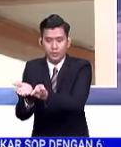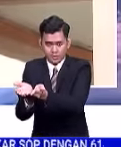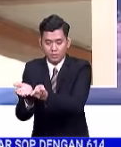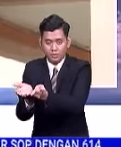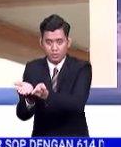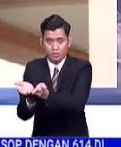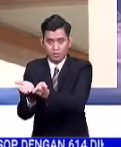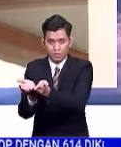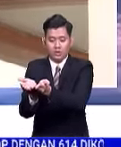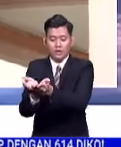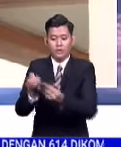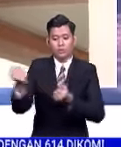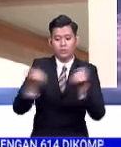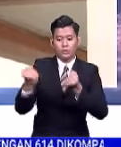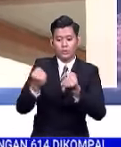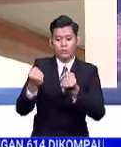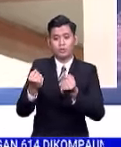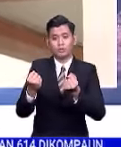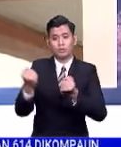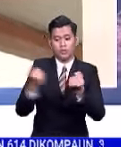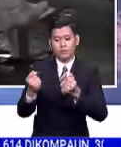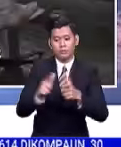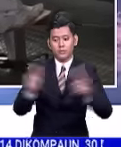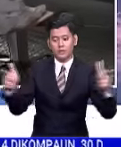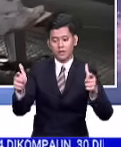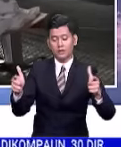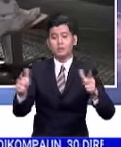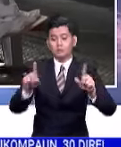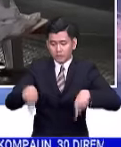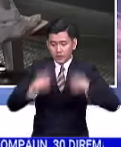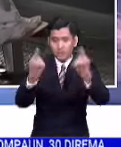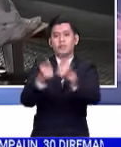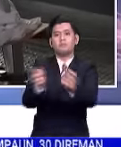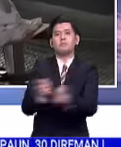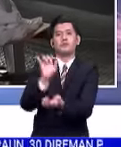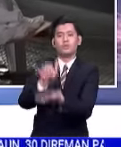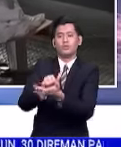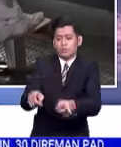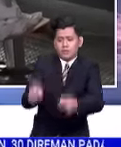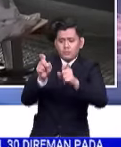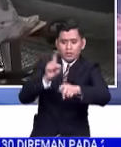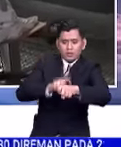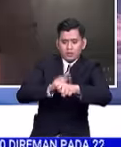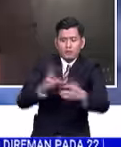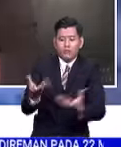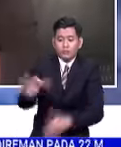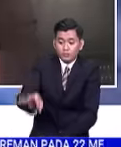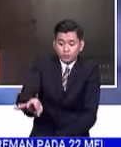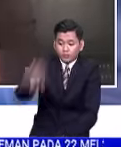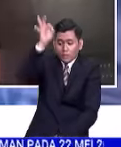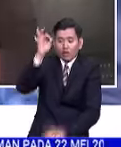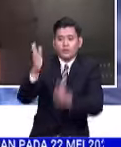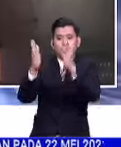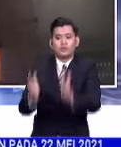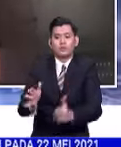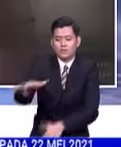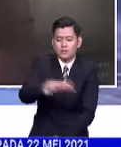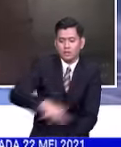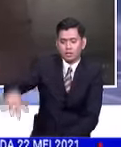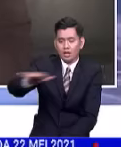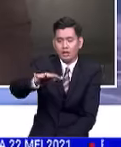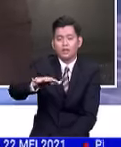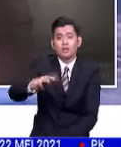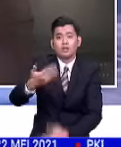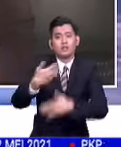Hilux untuk hadir terus ke sana, dan kita mengambil masa yang cepat untuk menemui mangsa itu di sekitar